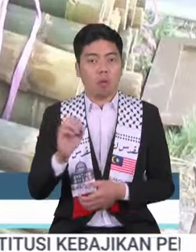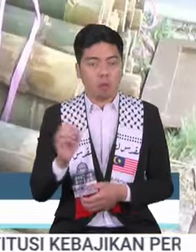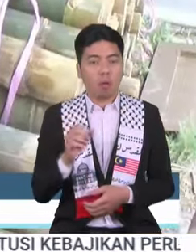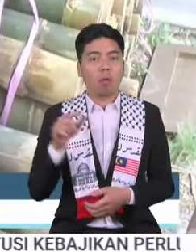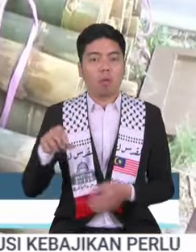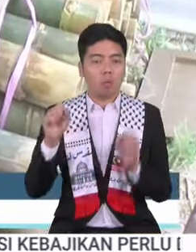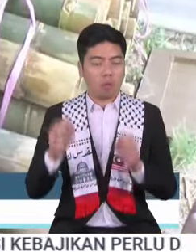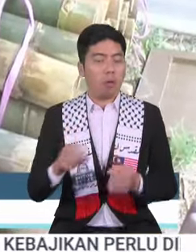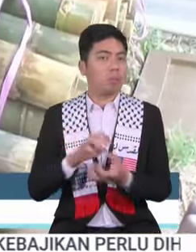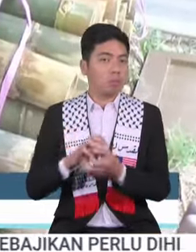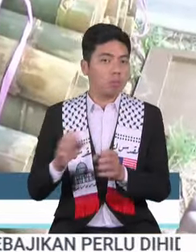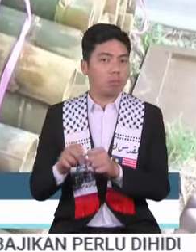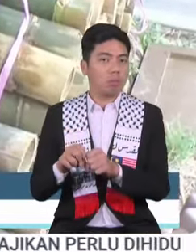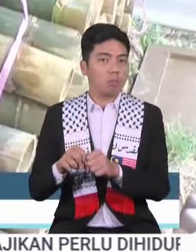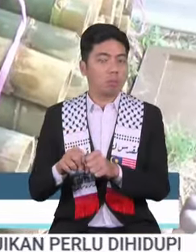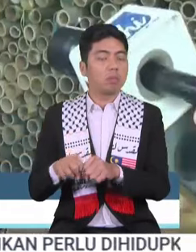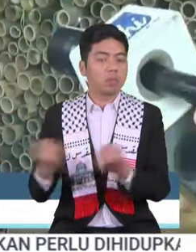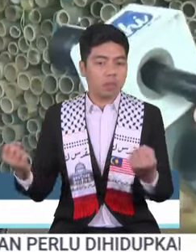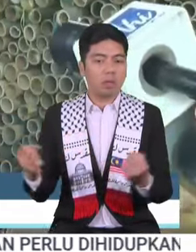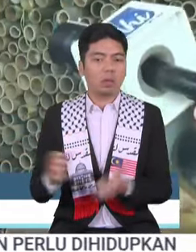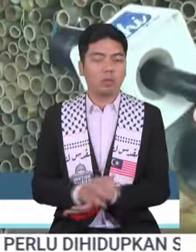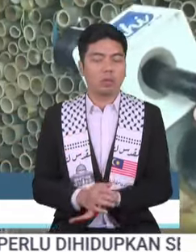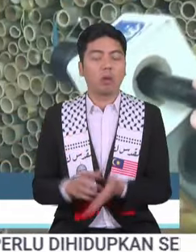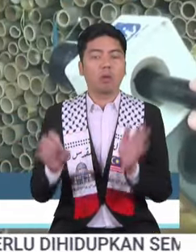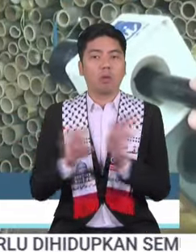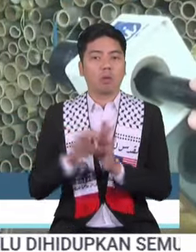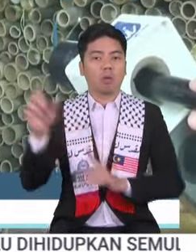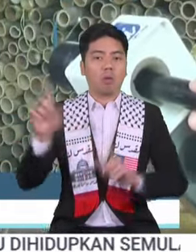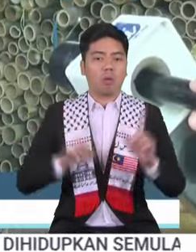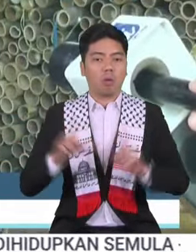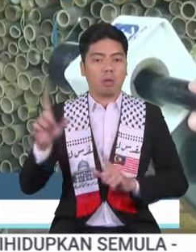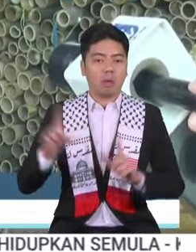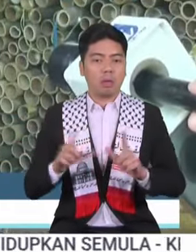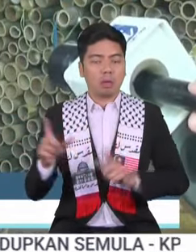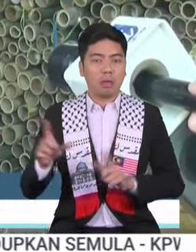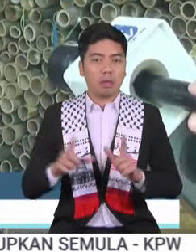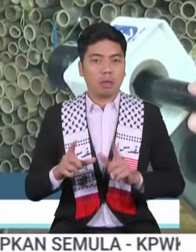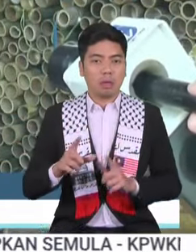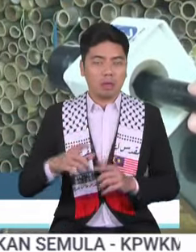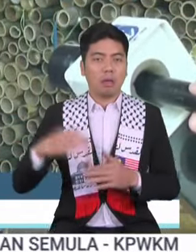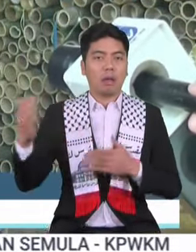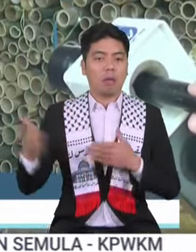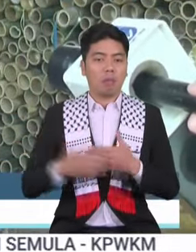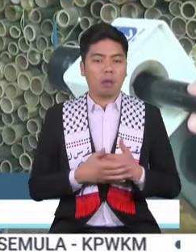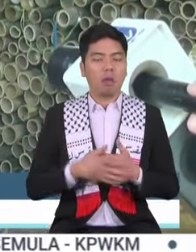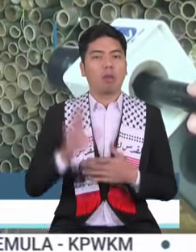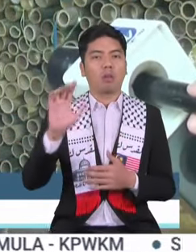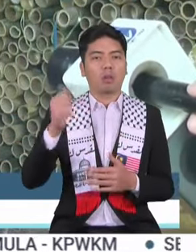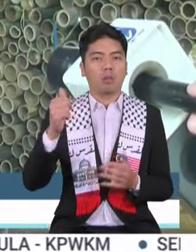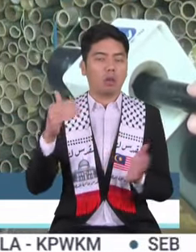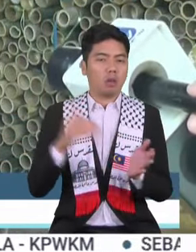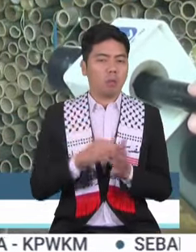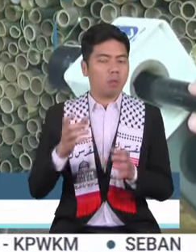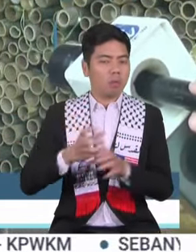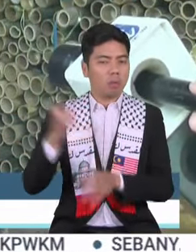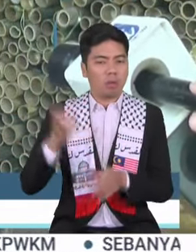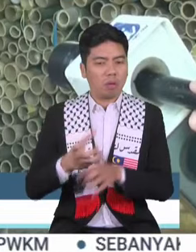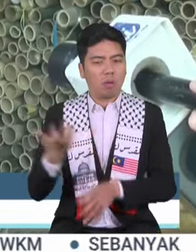Banyak mereka kata, contoh kalau satu lori sampai dalam 10,000 lah anggaran, satu lori sampai 10,000, boleh katakan